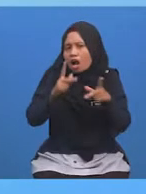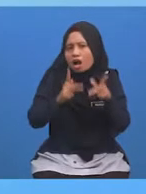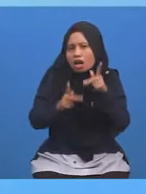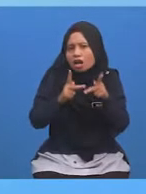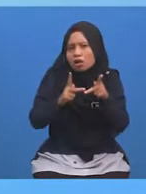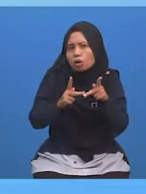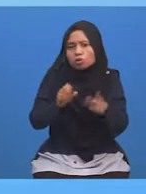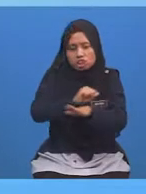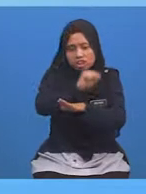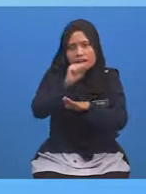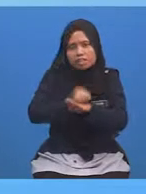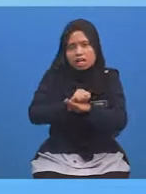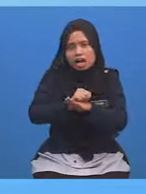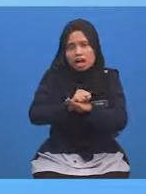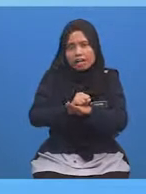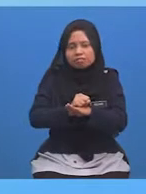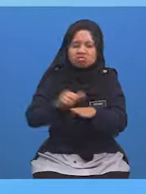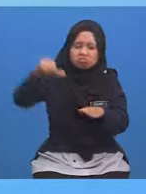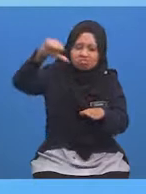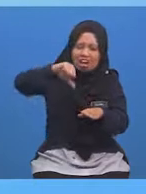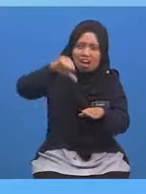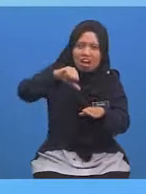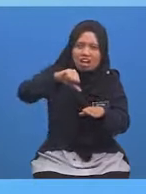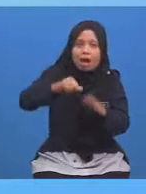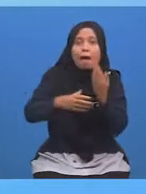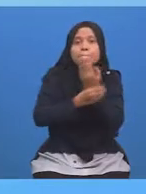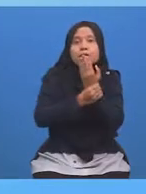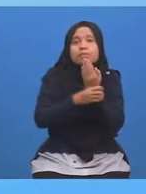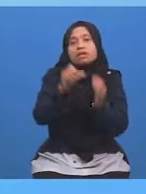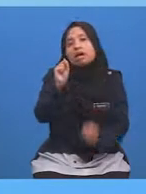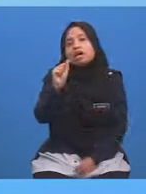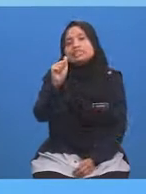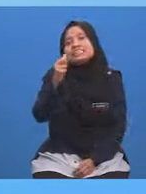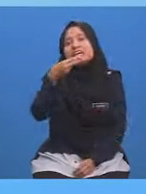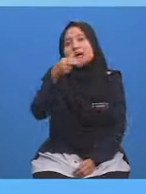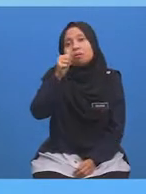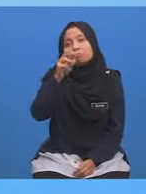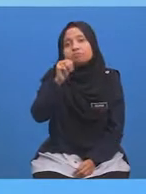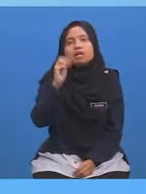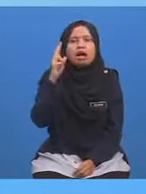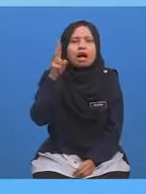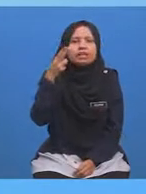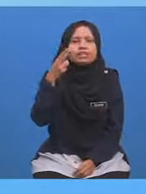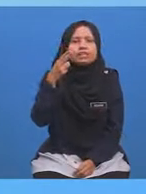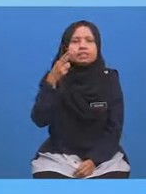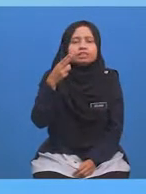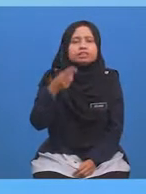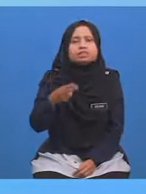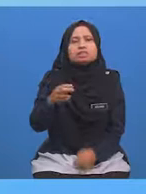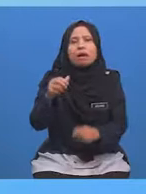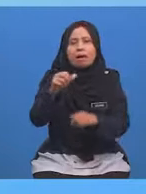Sekiranya syarikat mengalami kegagalan, pemegang-pemegang saham hanya